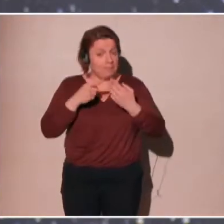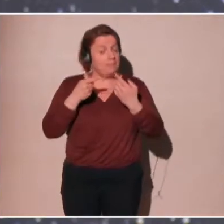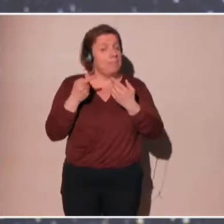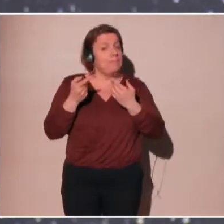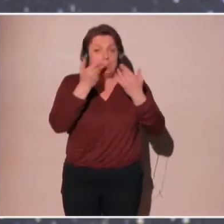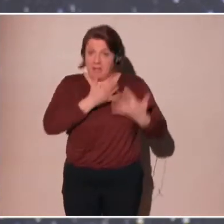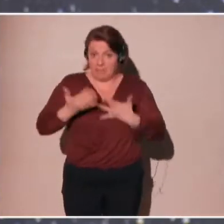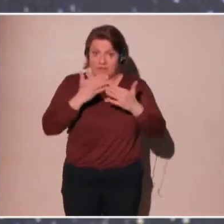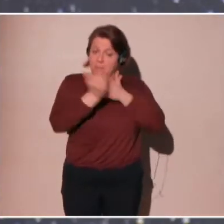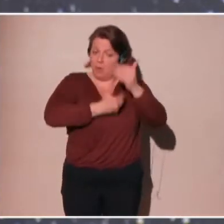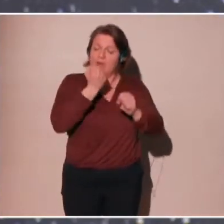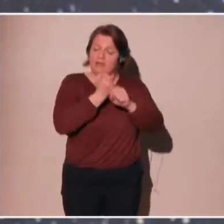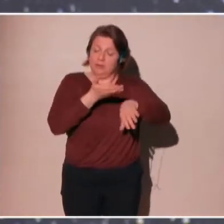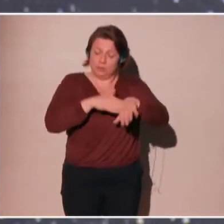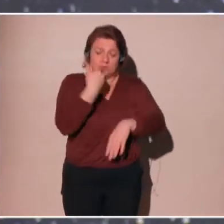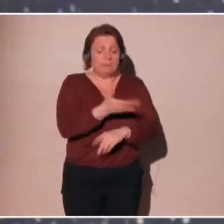l'année dernière,